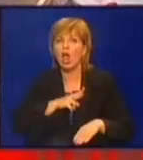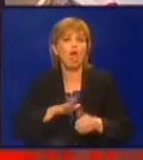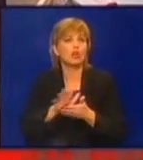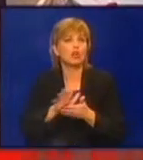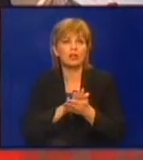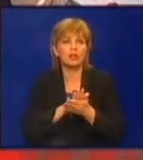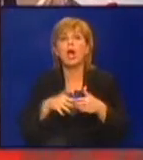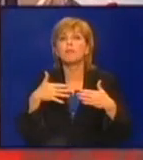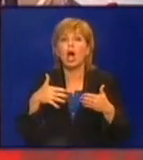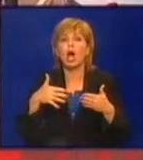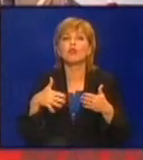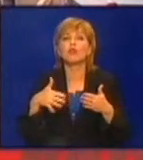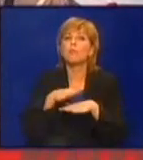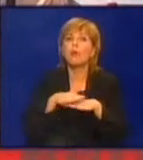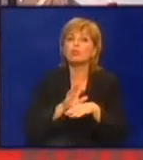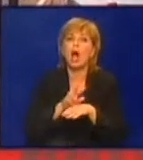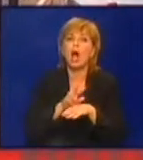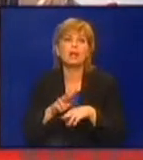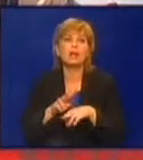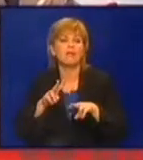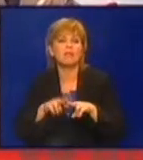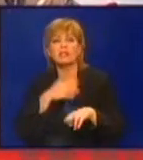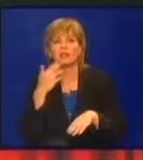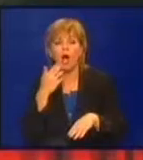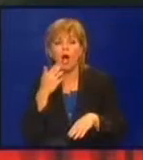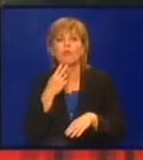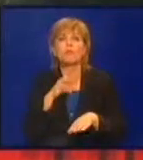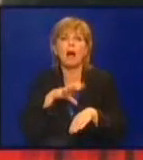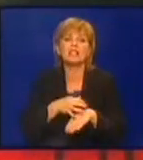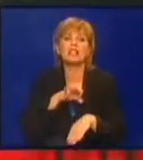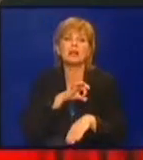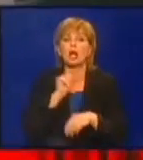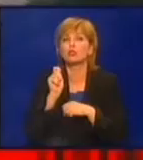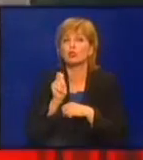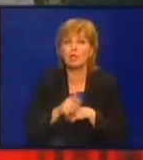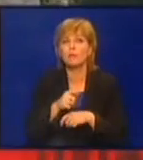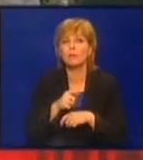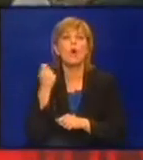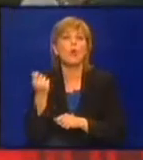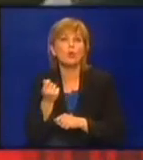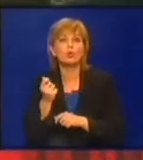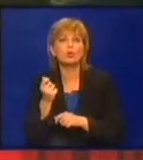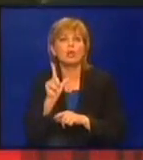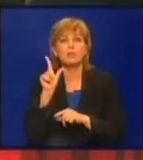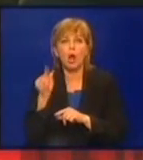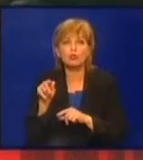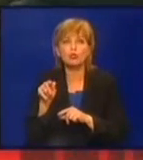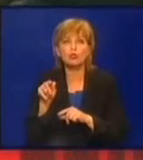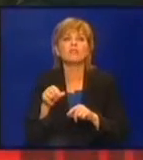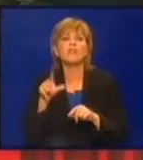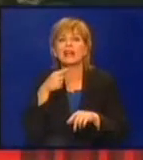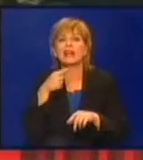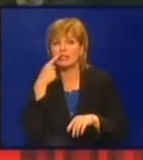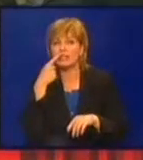plaši apmeklēto publisko pasākumu vietās nav fiksēts neviens krimināls odāms starpgadījums, bet ugunsdzēsēji svētkos devušies uz vairāk nekā 100